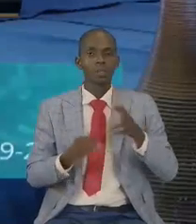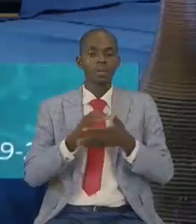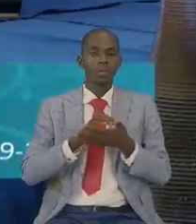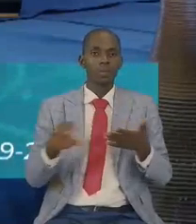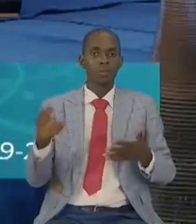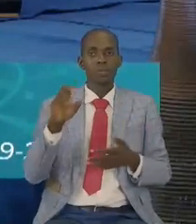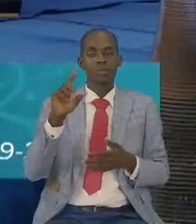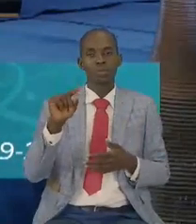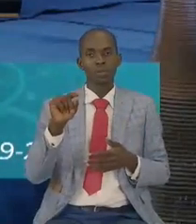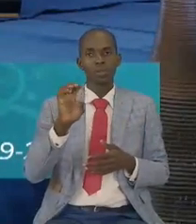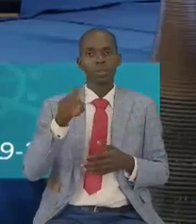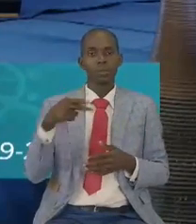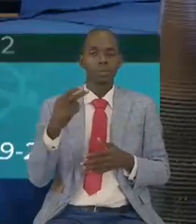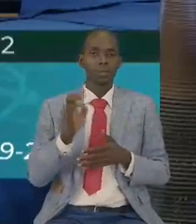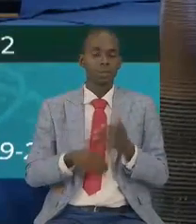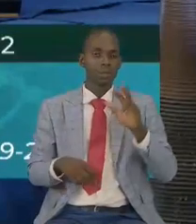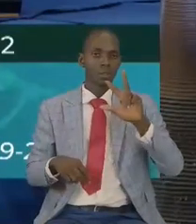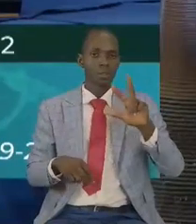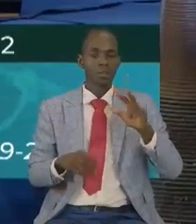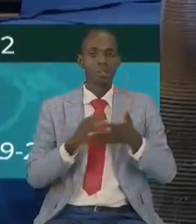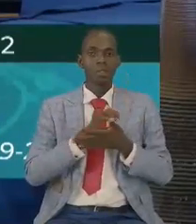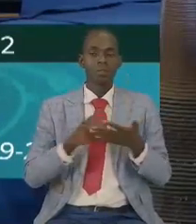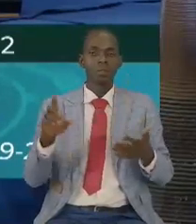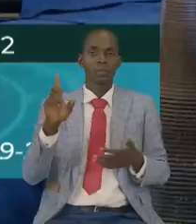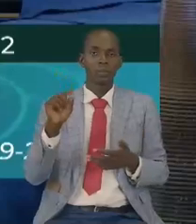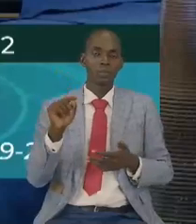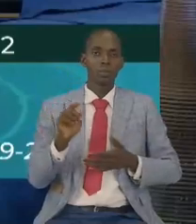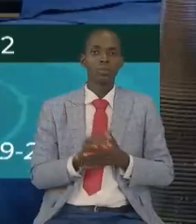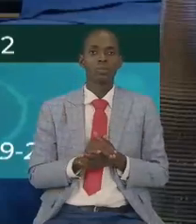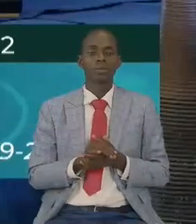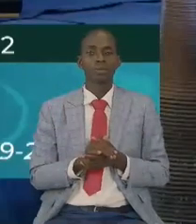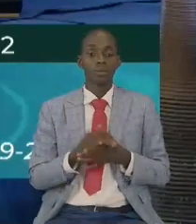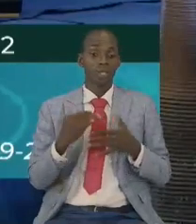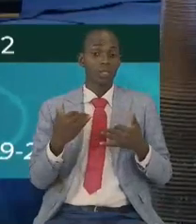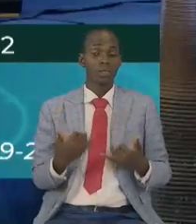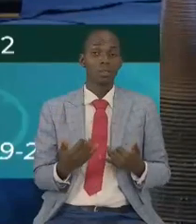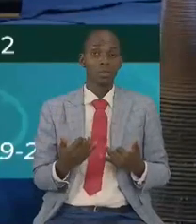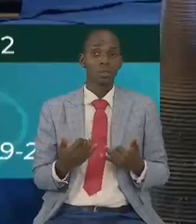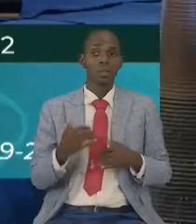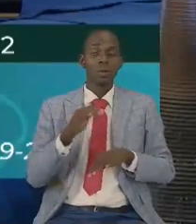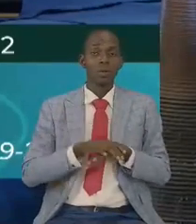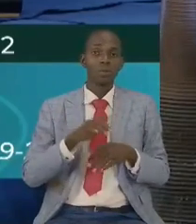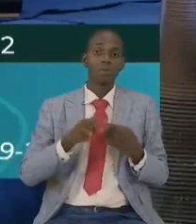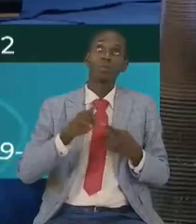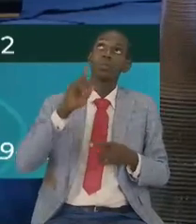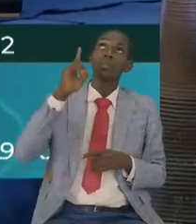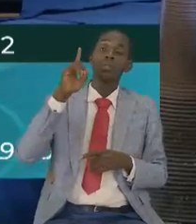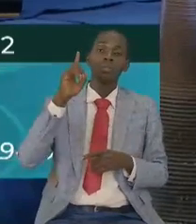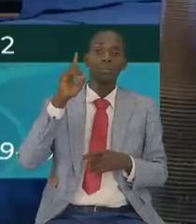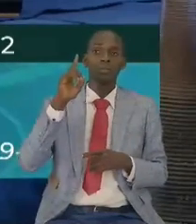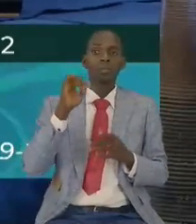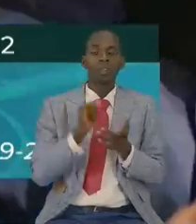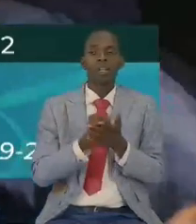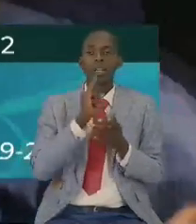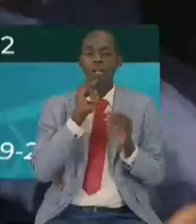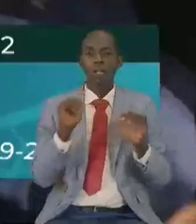verset 20. Éphésiens chapitre 20, verset 3. à celui